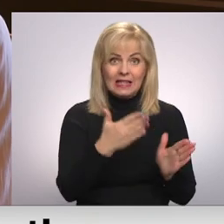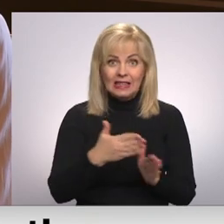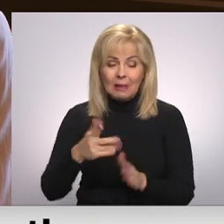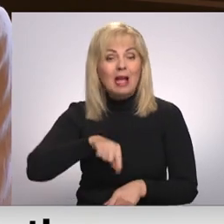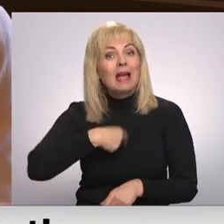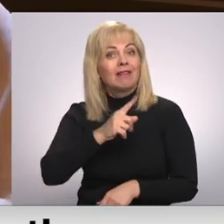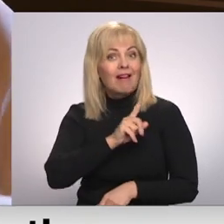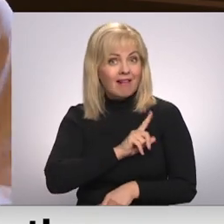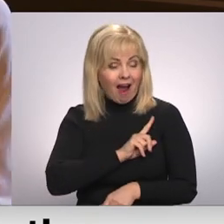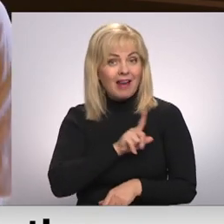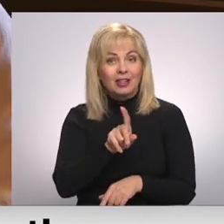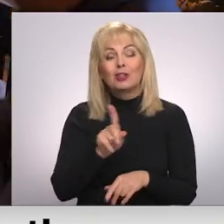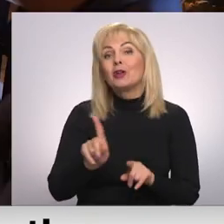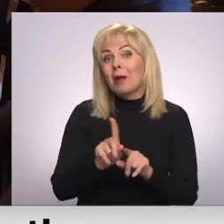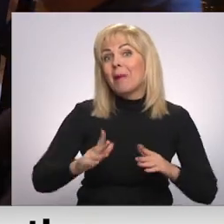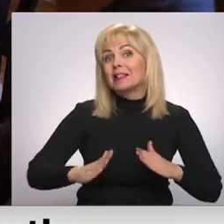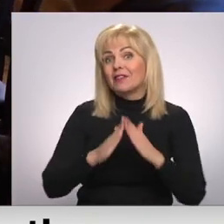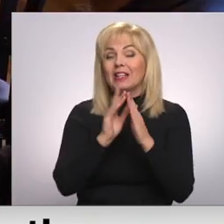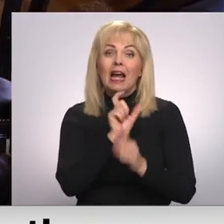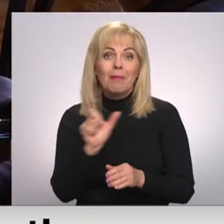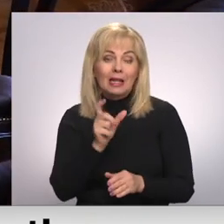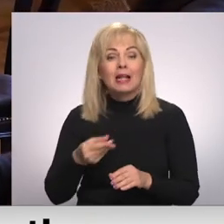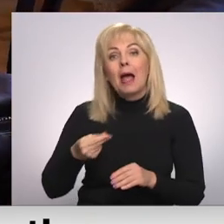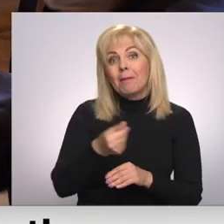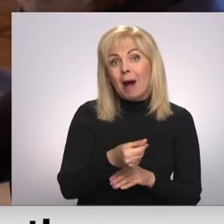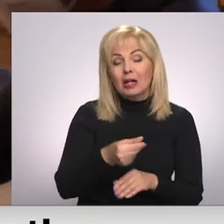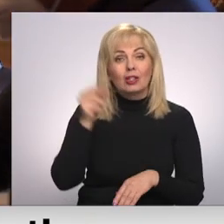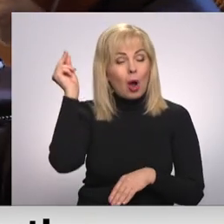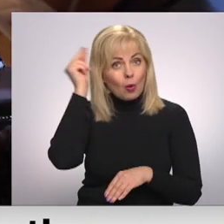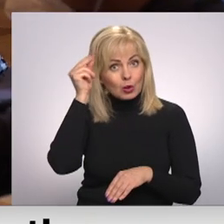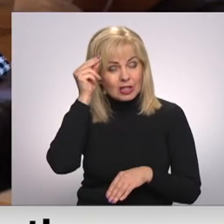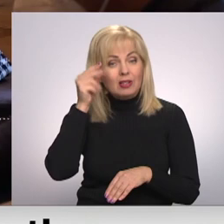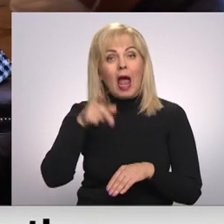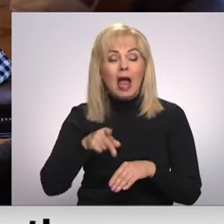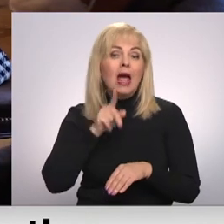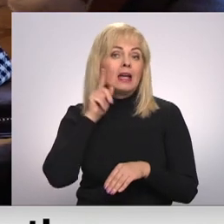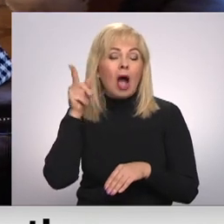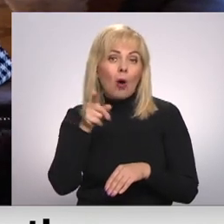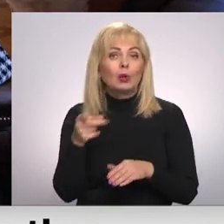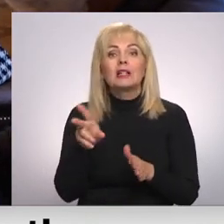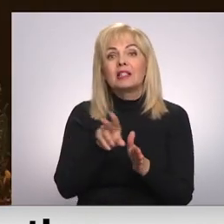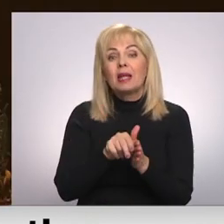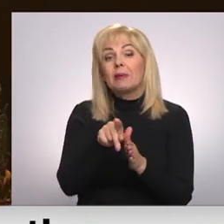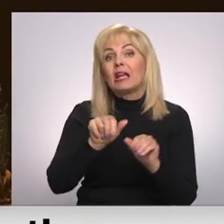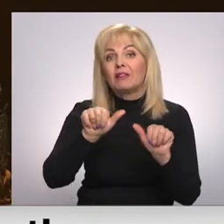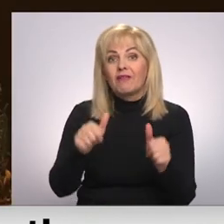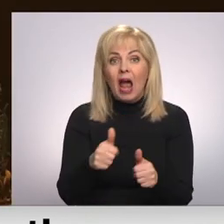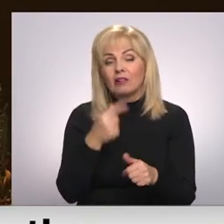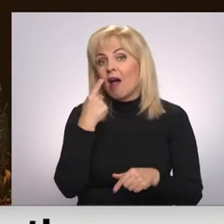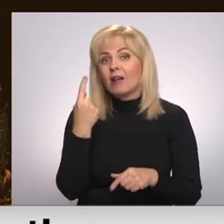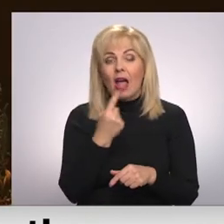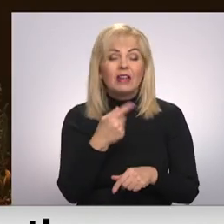ilgi gaidīts un svinīgs brīdis. Maksāt pēdējā kursa studentiem un rezidentiem stipendiju ir viens no veidiem, nevienā